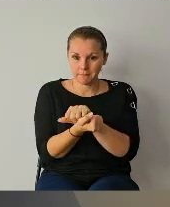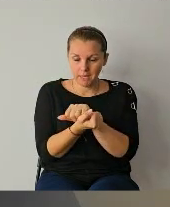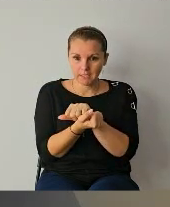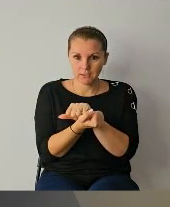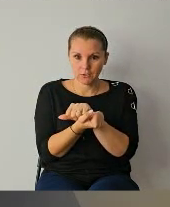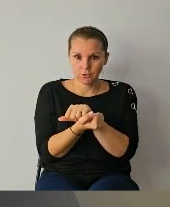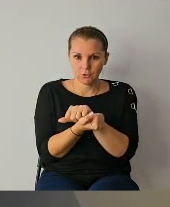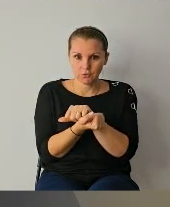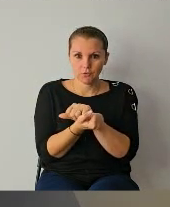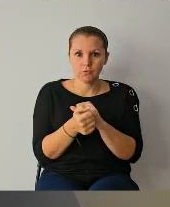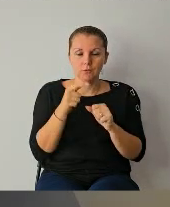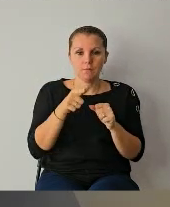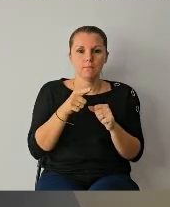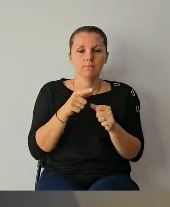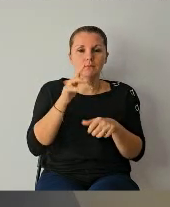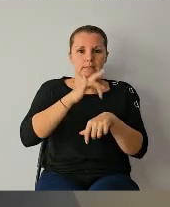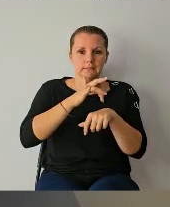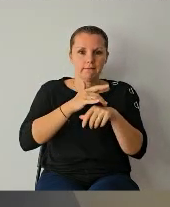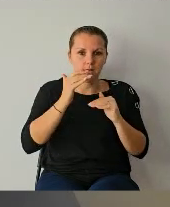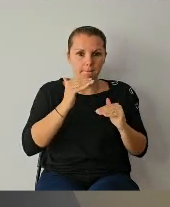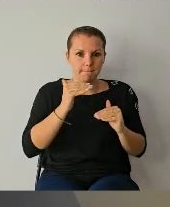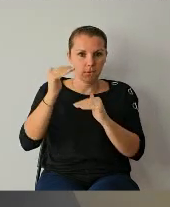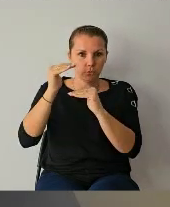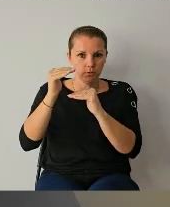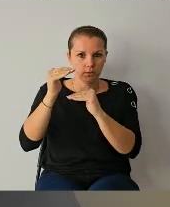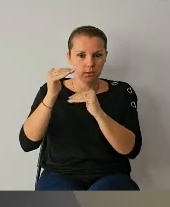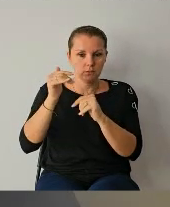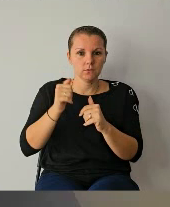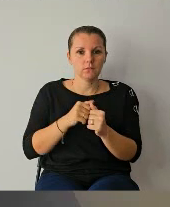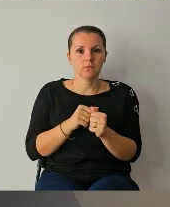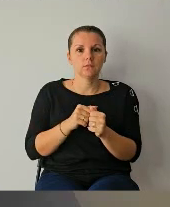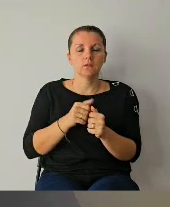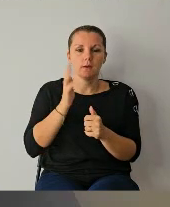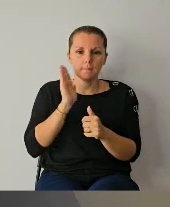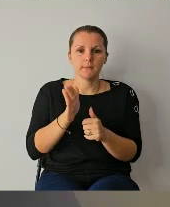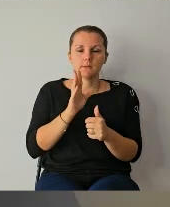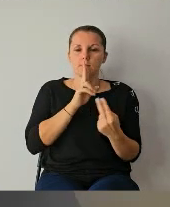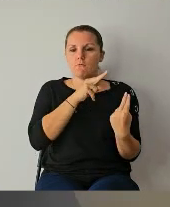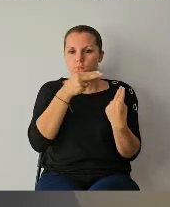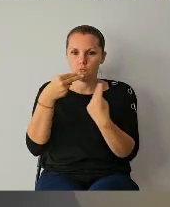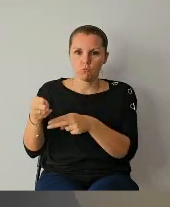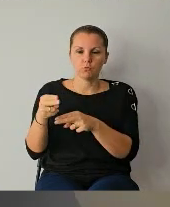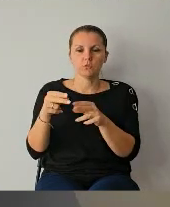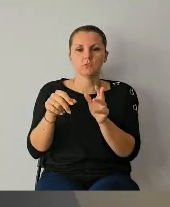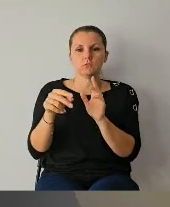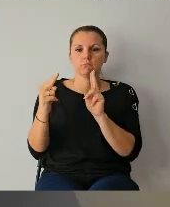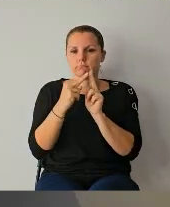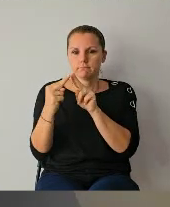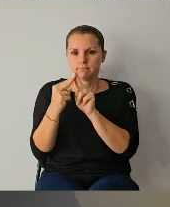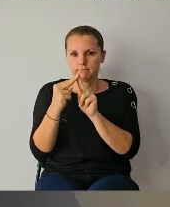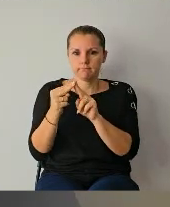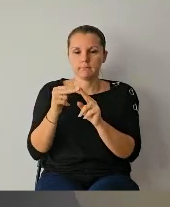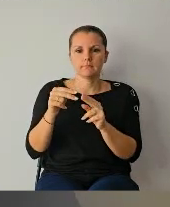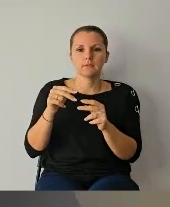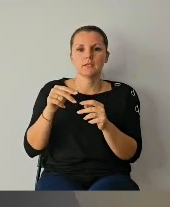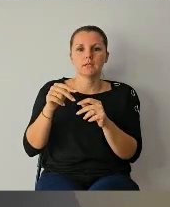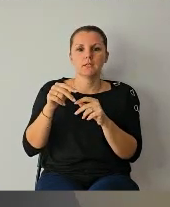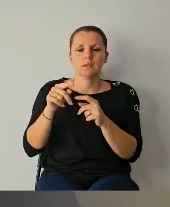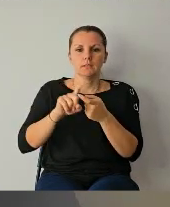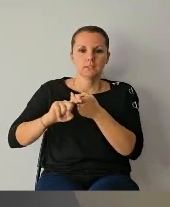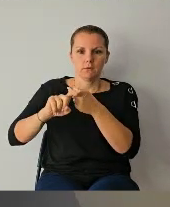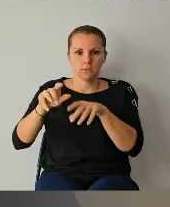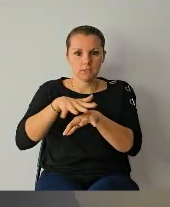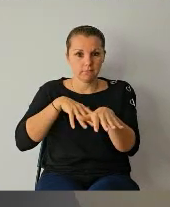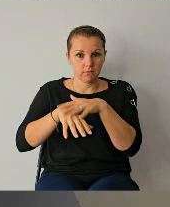podnieść tą stawkę minimalną, powrócimy do uzgadniania. Natomiast jeżeli nie znajdziemy konsensusu